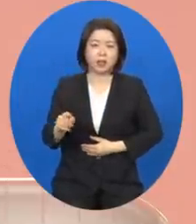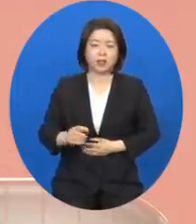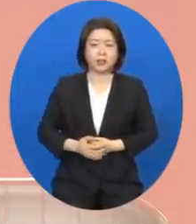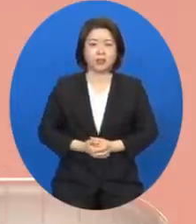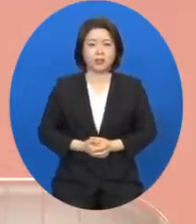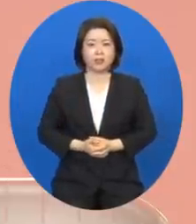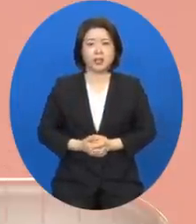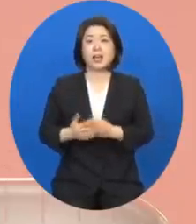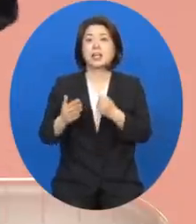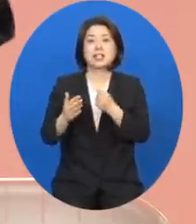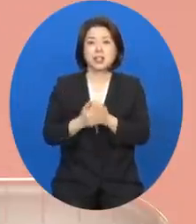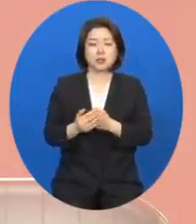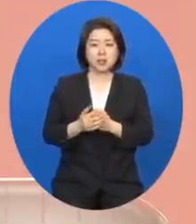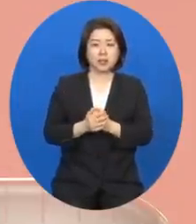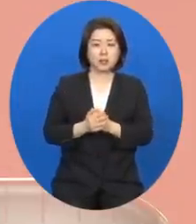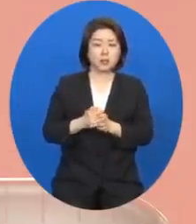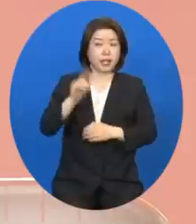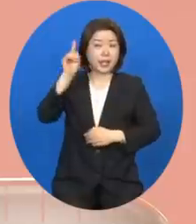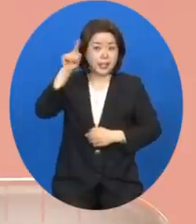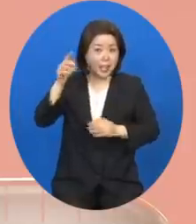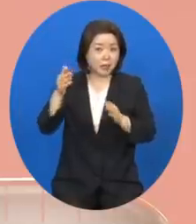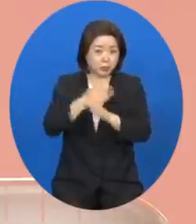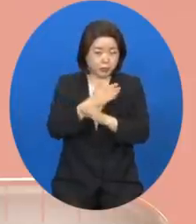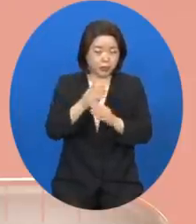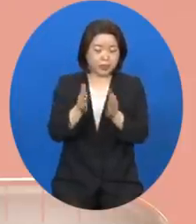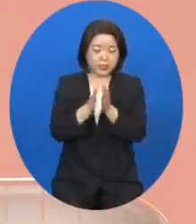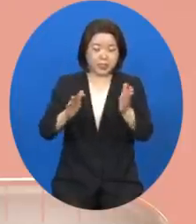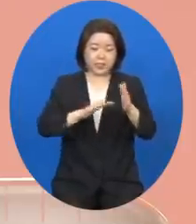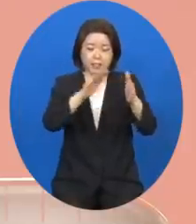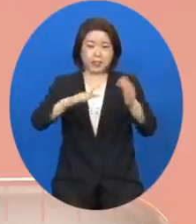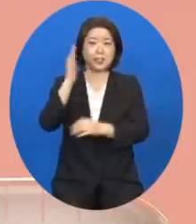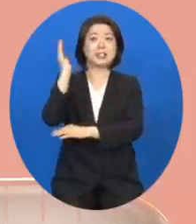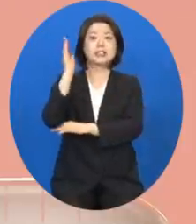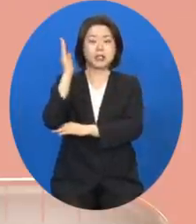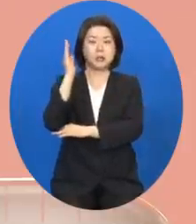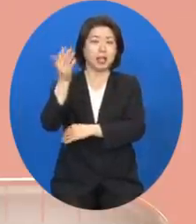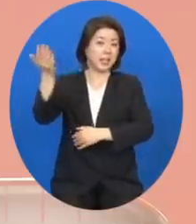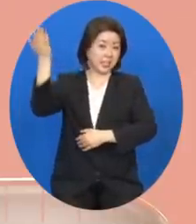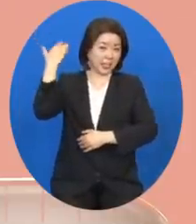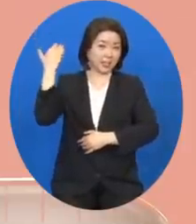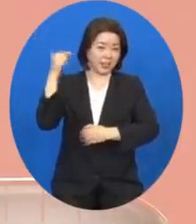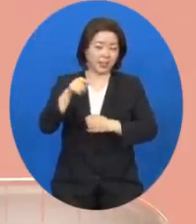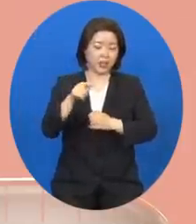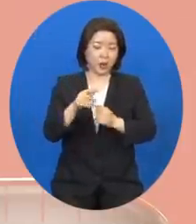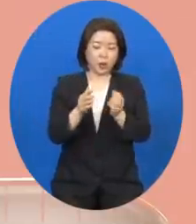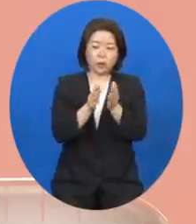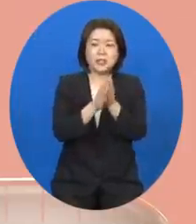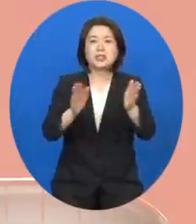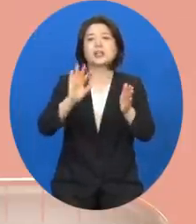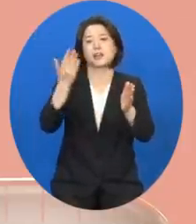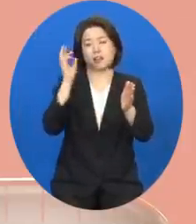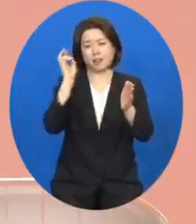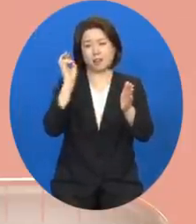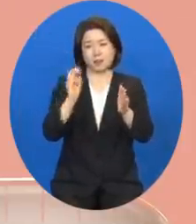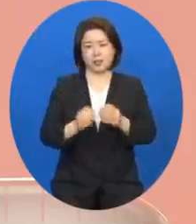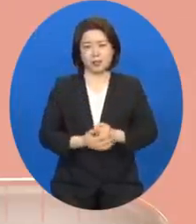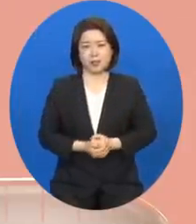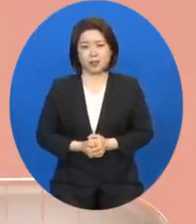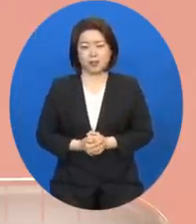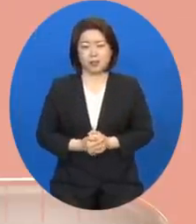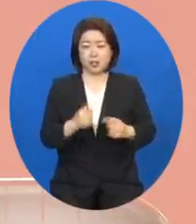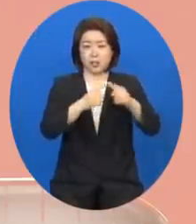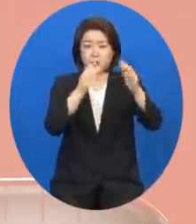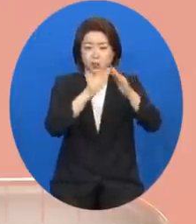그래서 내일부터 시작되는 그런 가정 세미나를 목회 현장에서 할 수밖에 없었어요.